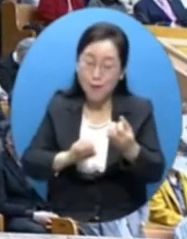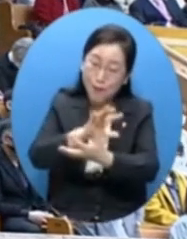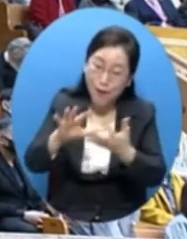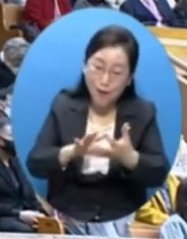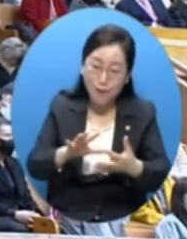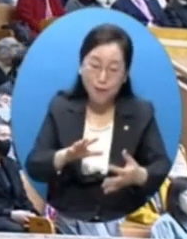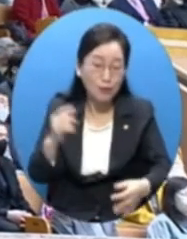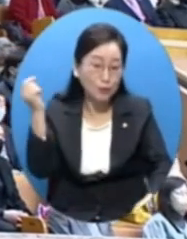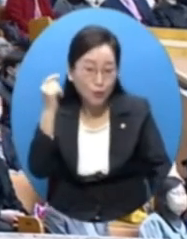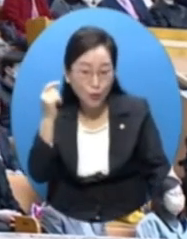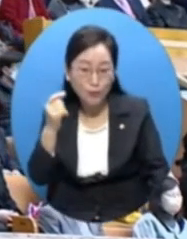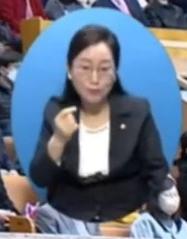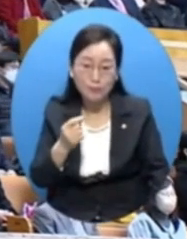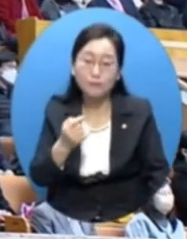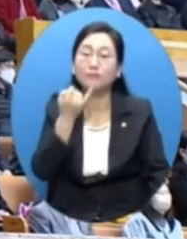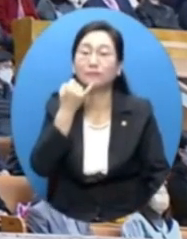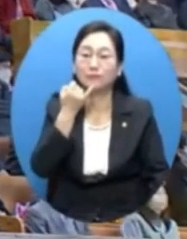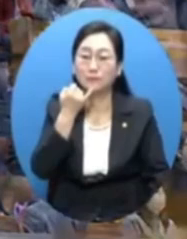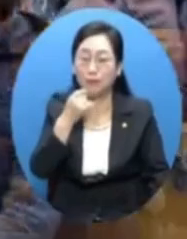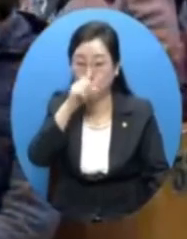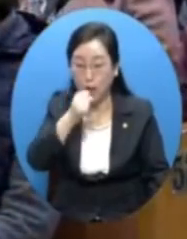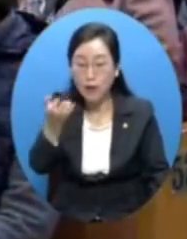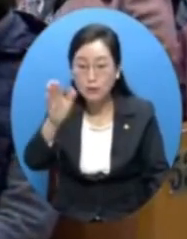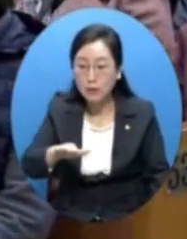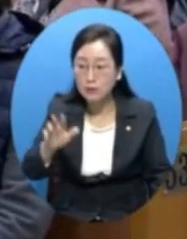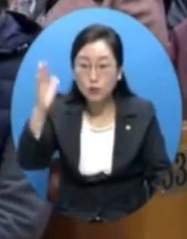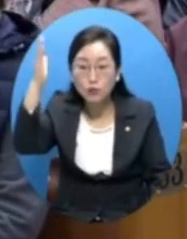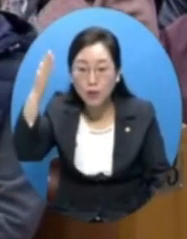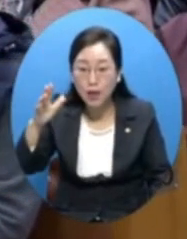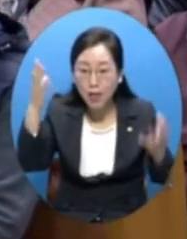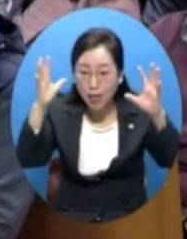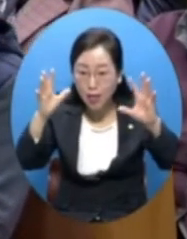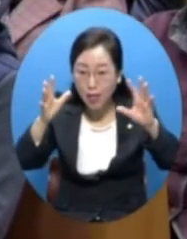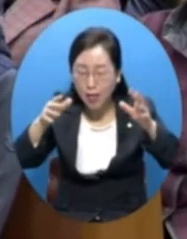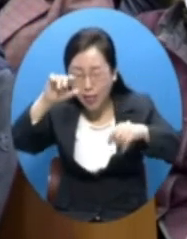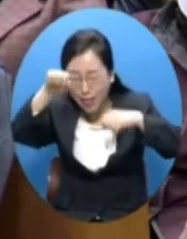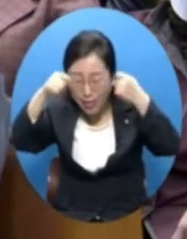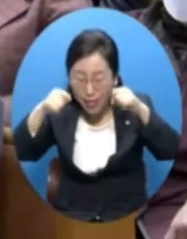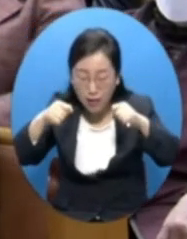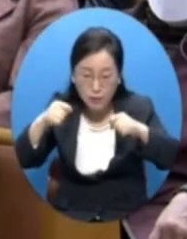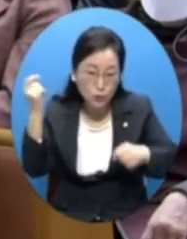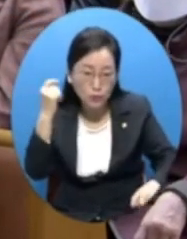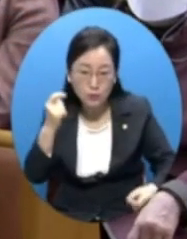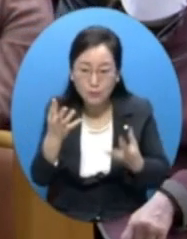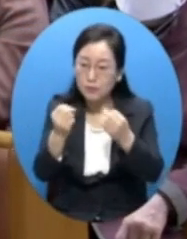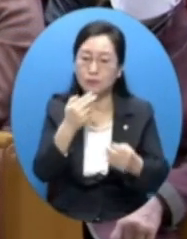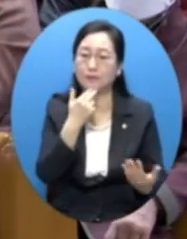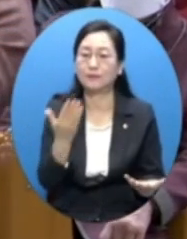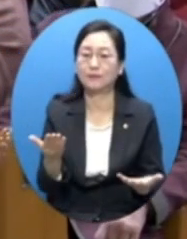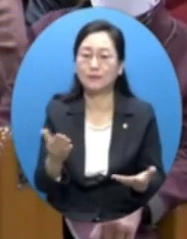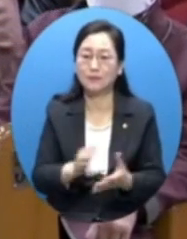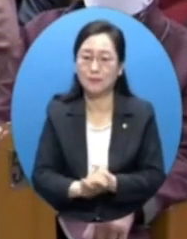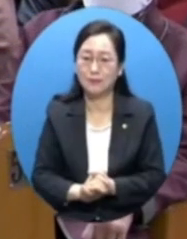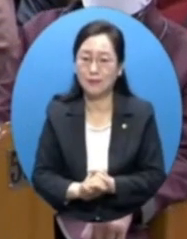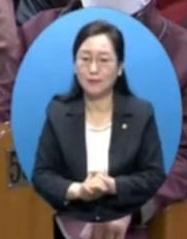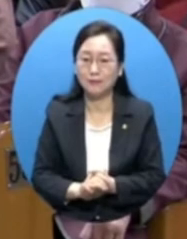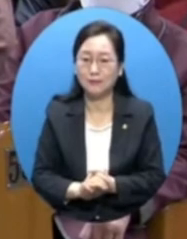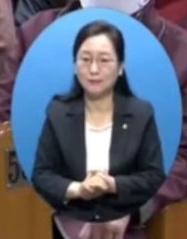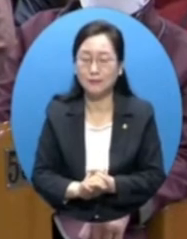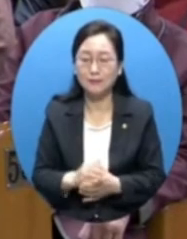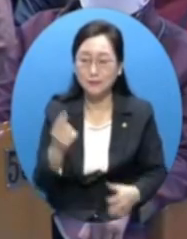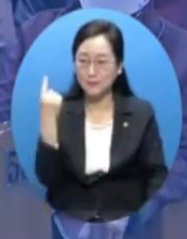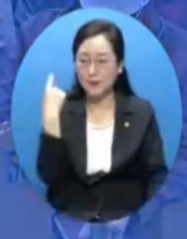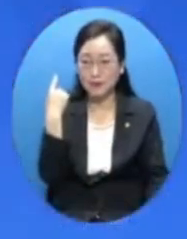우리의 삶의 모습이었는데 이제는 아이들 소리를 들어보기가 힘듭니다. 아이를 찾기가 힘듭니다. 그런데 제가